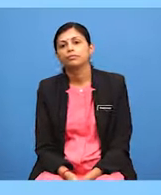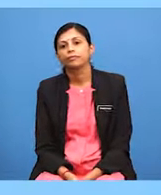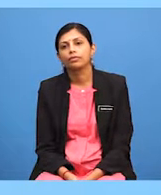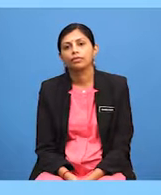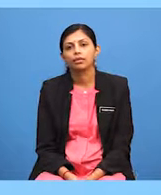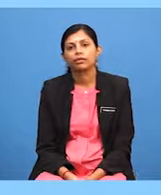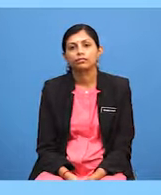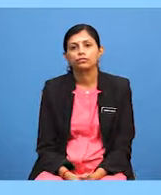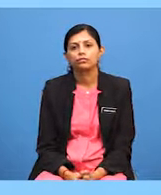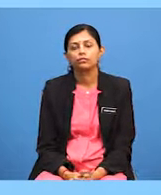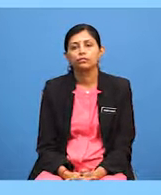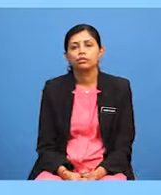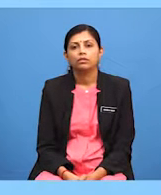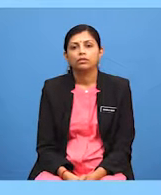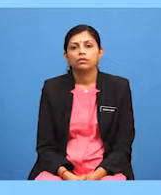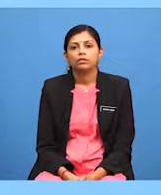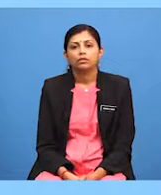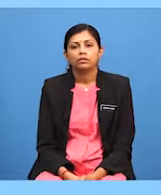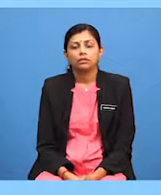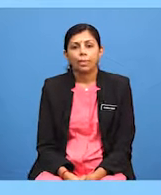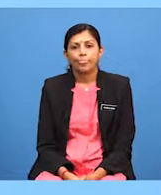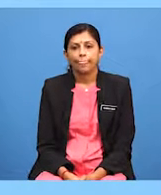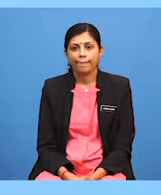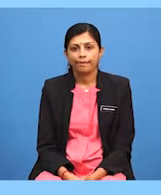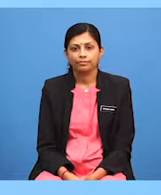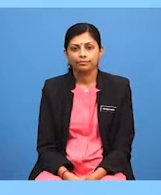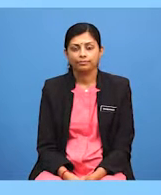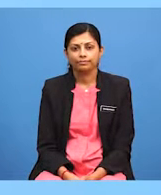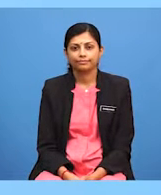dengan 10 meter kuasa negatif 2.